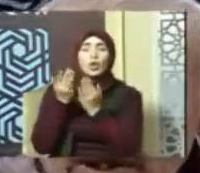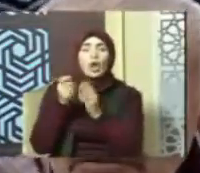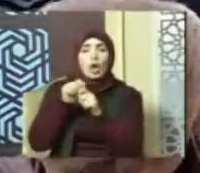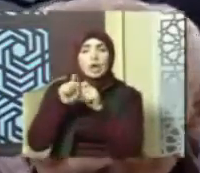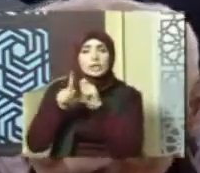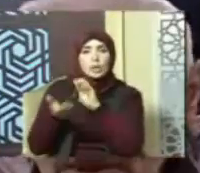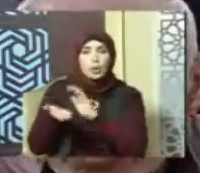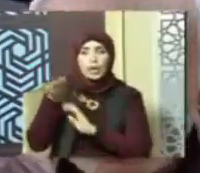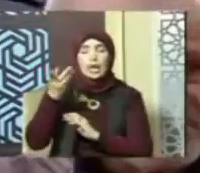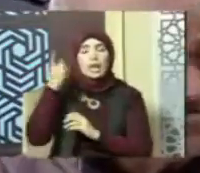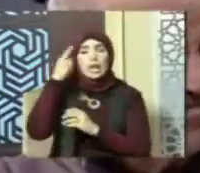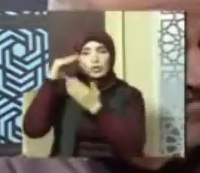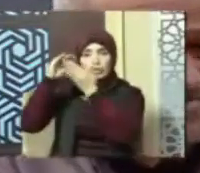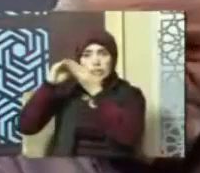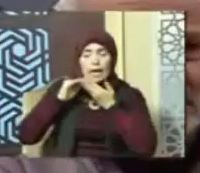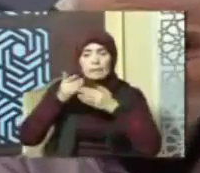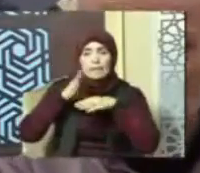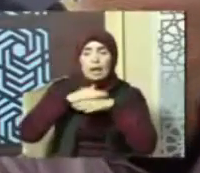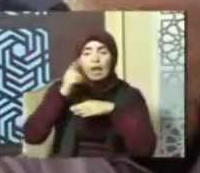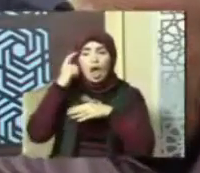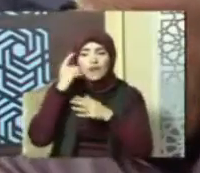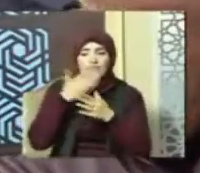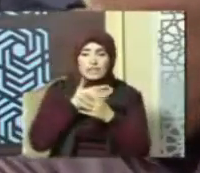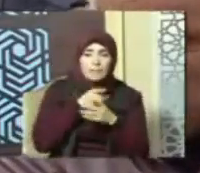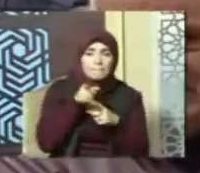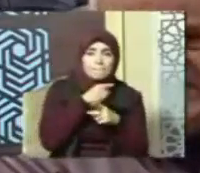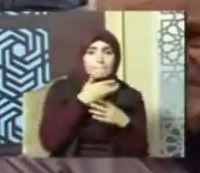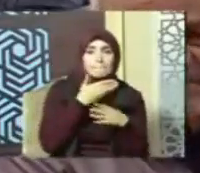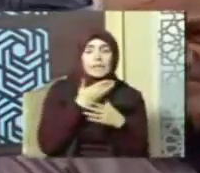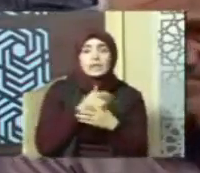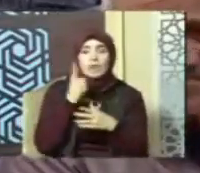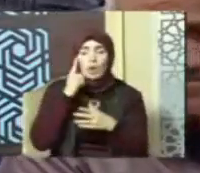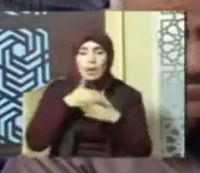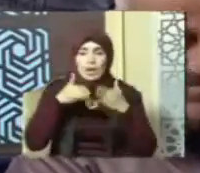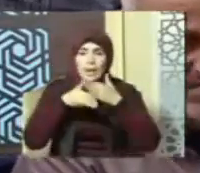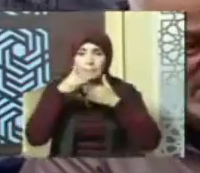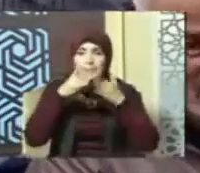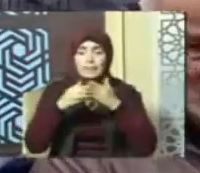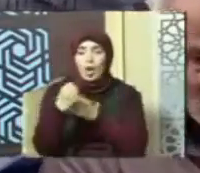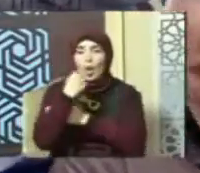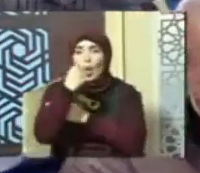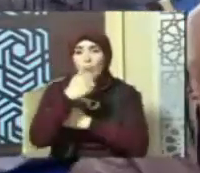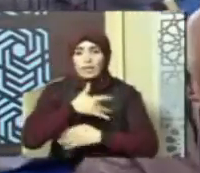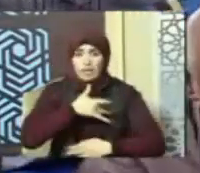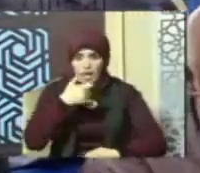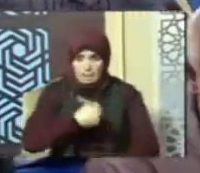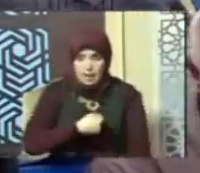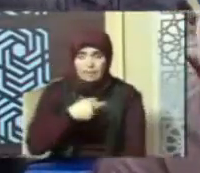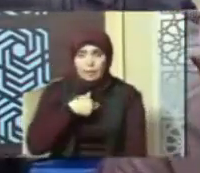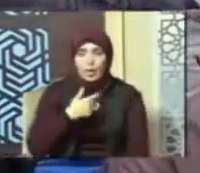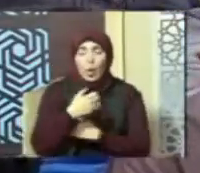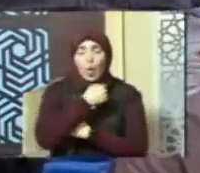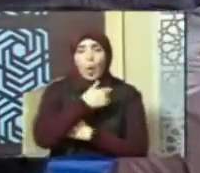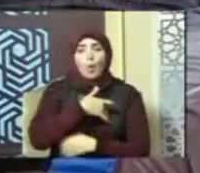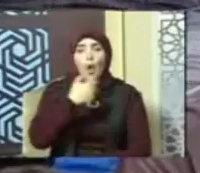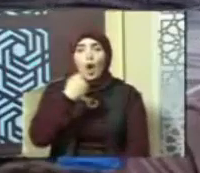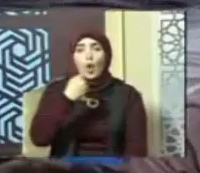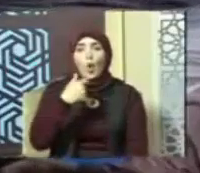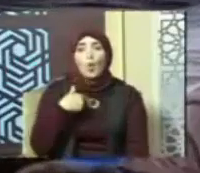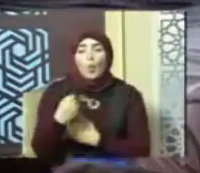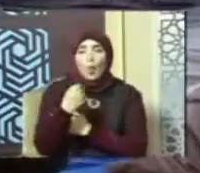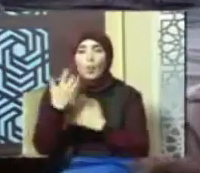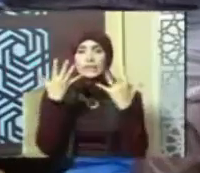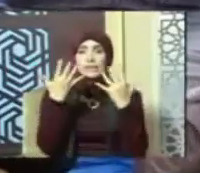يعيننا على الأخذ بالأسباب وعلى بناء أوطاننا بقوة إيماننا وقوة سواعدنا، إنه ولي